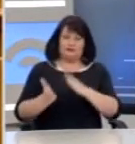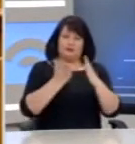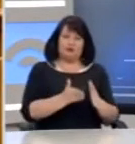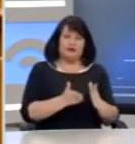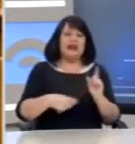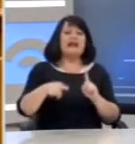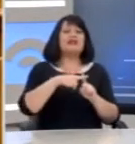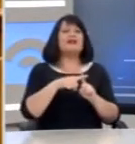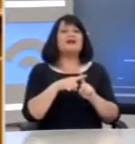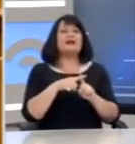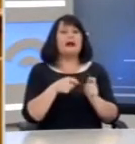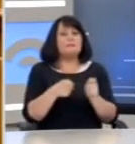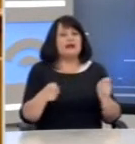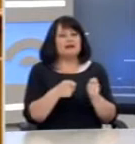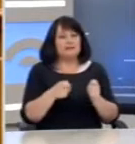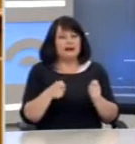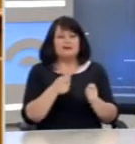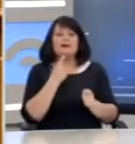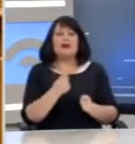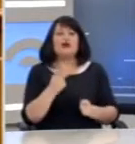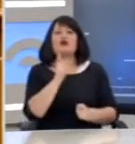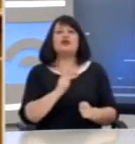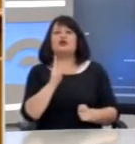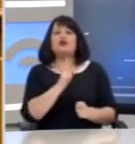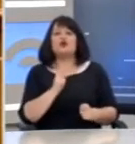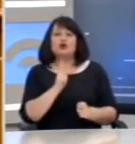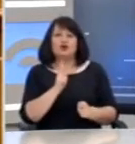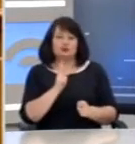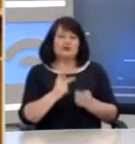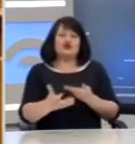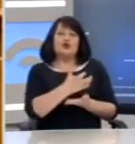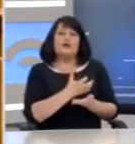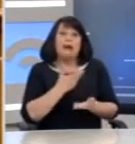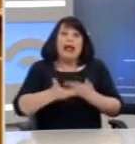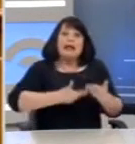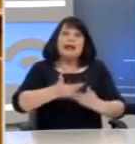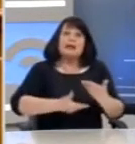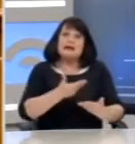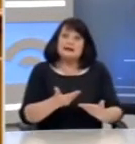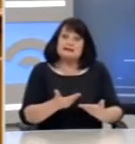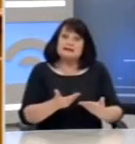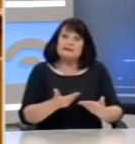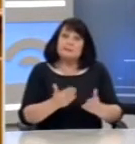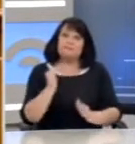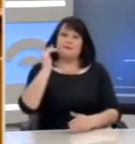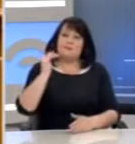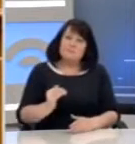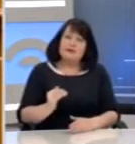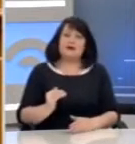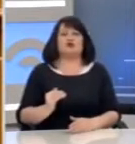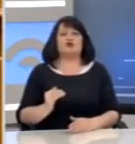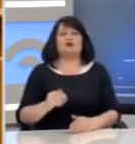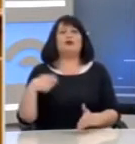θετικών παρεμβάσεων από την άλλη. Αναφέρομαι στο κοινωνικό εισόδημα αλληλεγγύης, αναφέρομαι στη μείωση